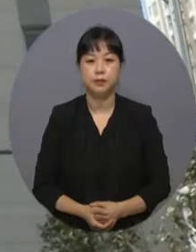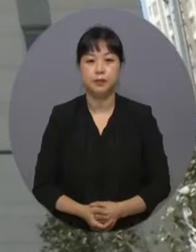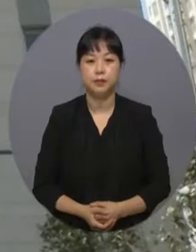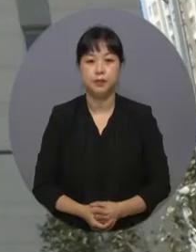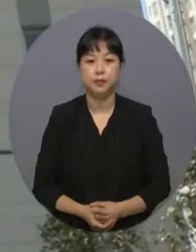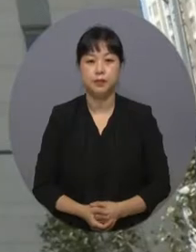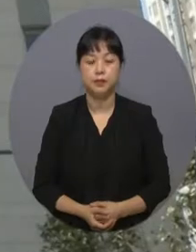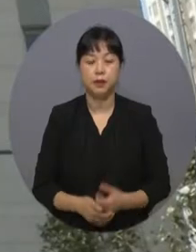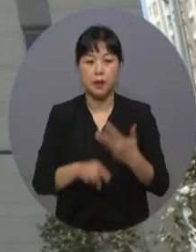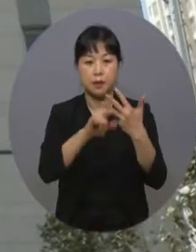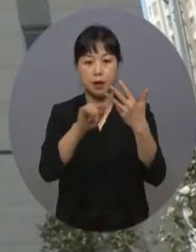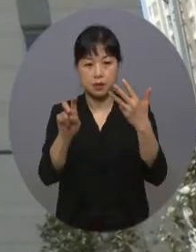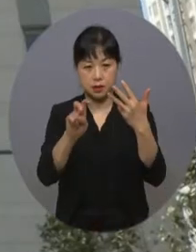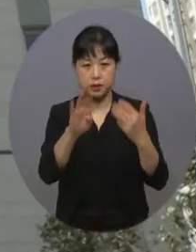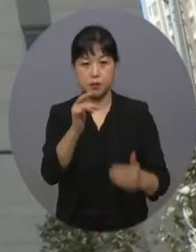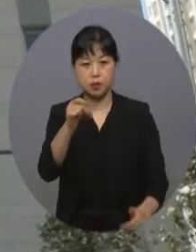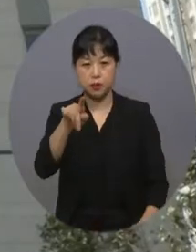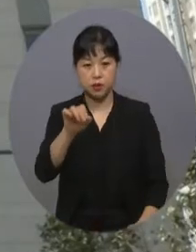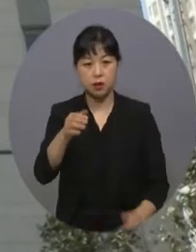지난 20일 보령시는